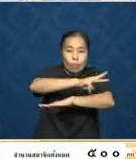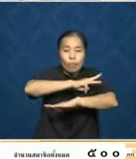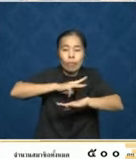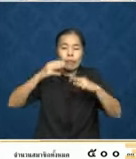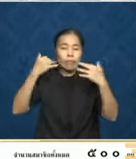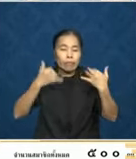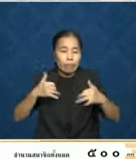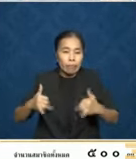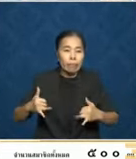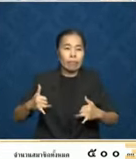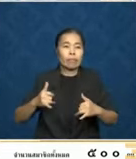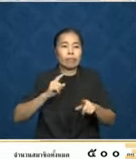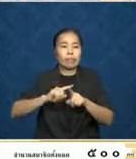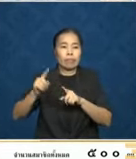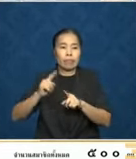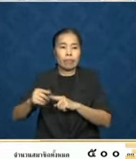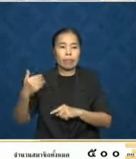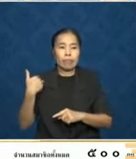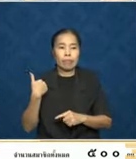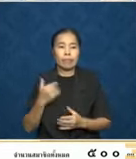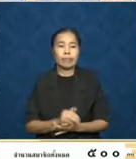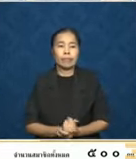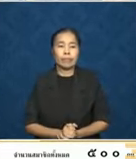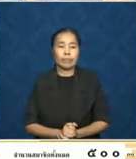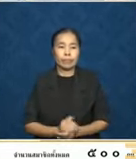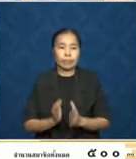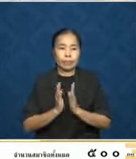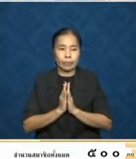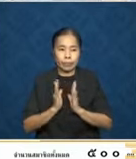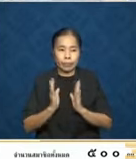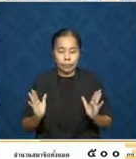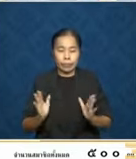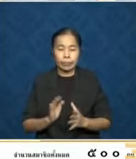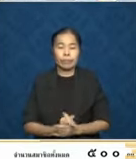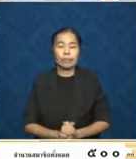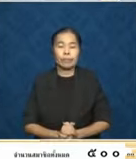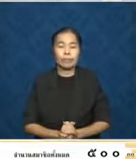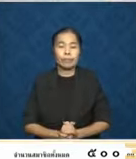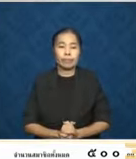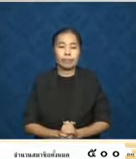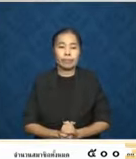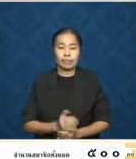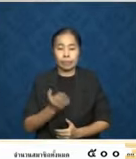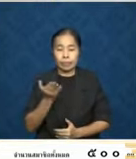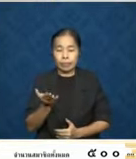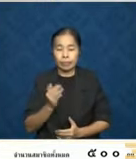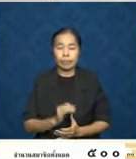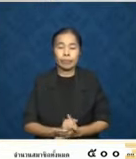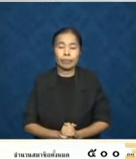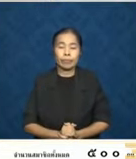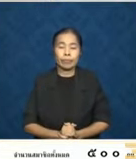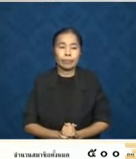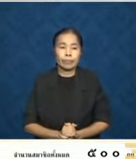การได้ออกมาเล่นนอกบ้านกันบ้างนะคะขอบคุณค่ะ ขอบคุณครับเชิญท่านแนนบุญธิดาสมชัยครับ